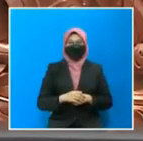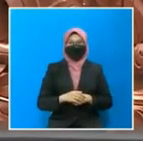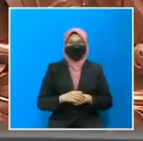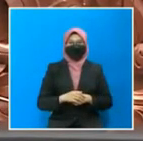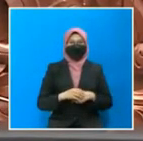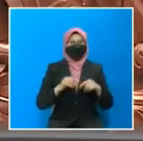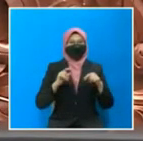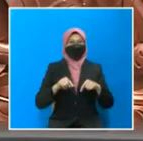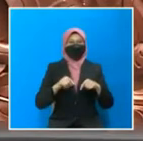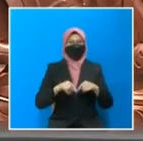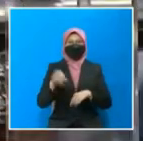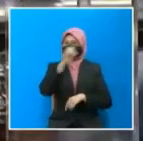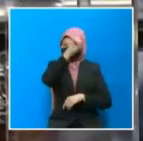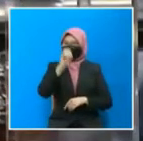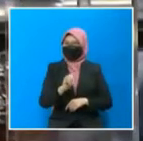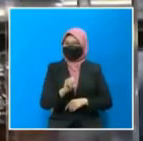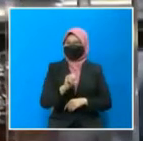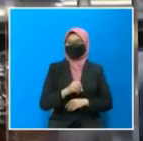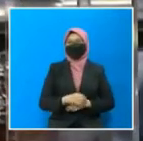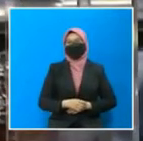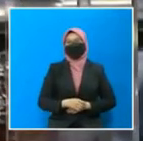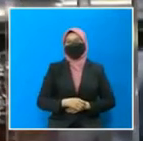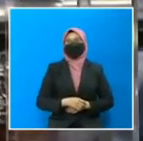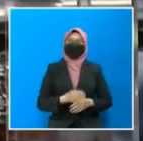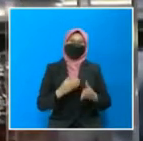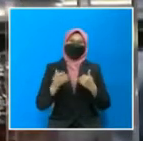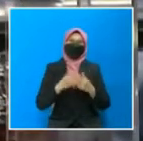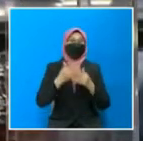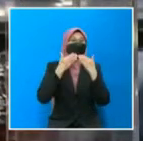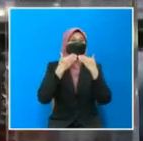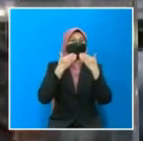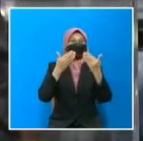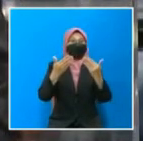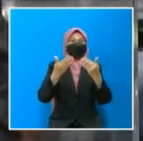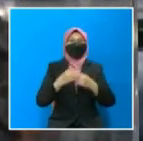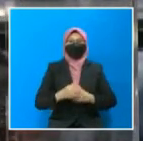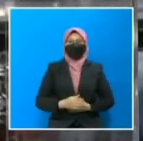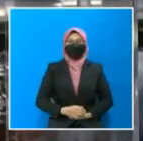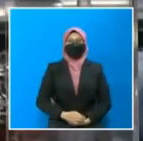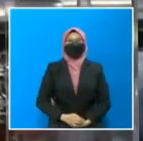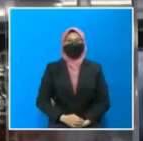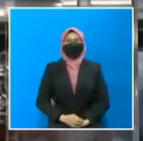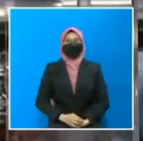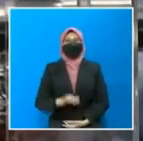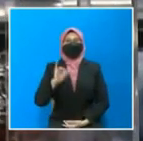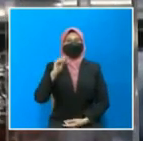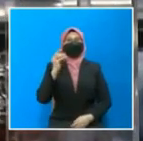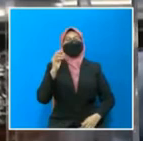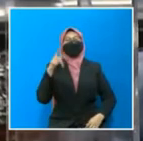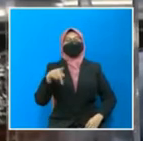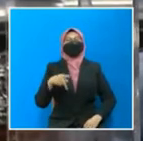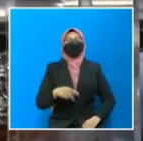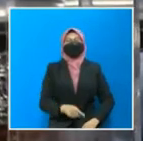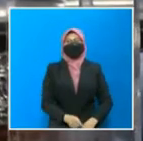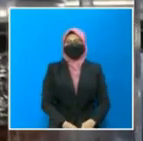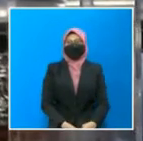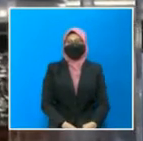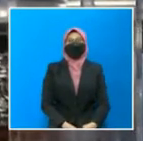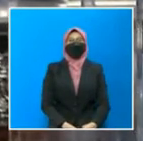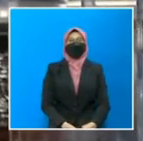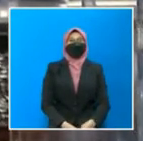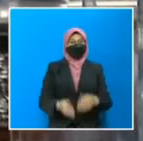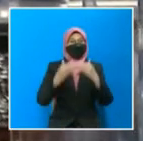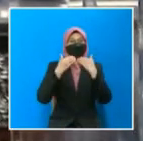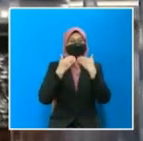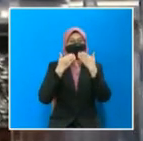Ini kena diskaun macam ni. Terima kasih Tuan Pertua. Terima kasih atas